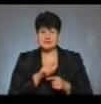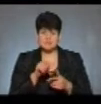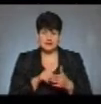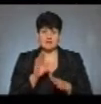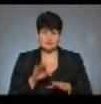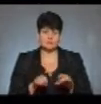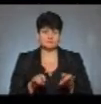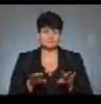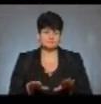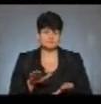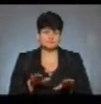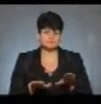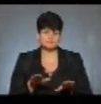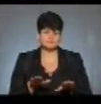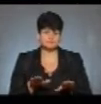регулюватися